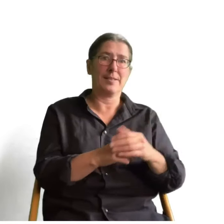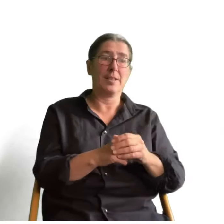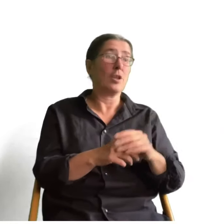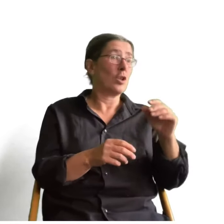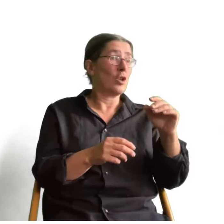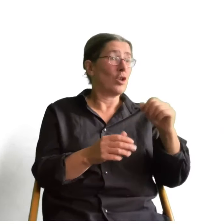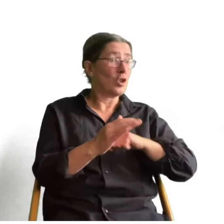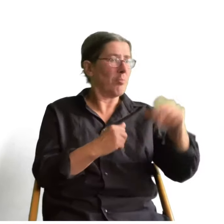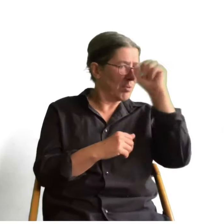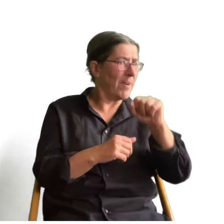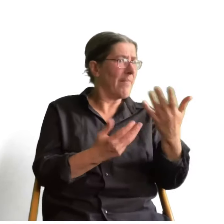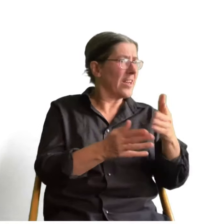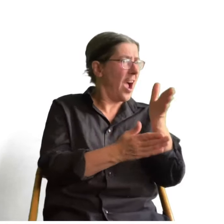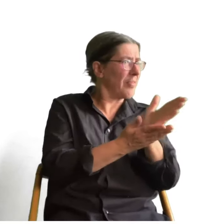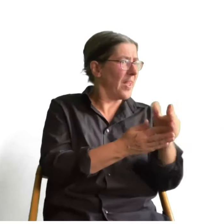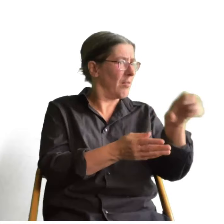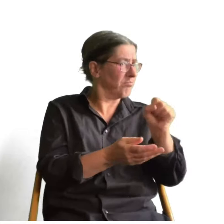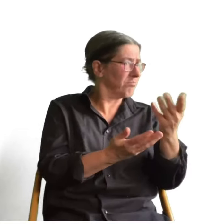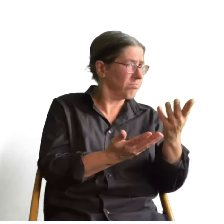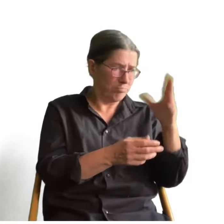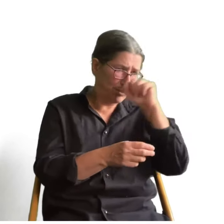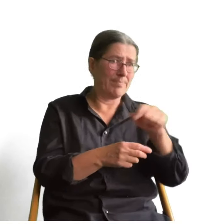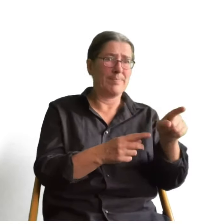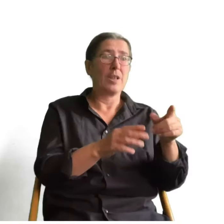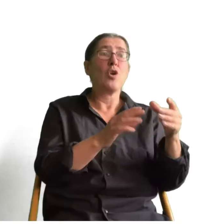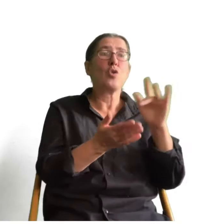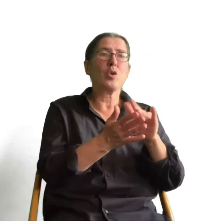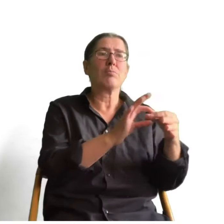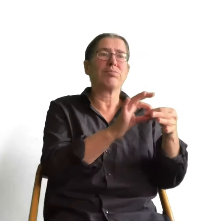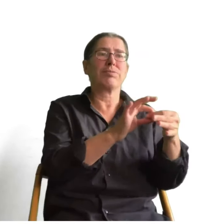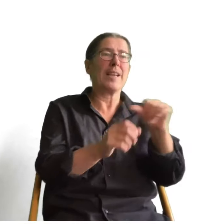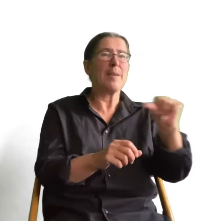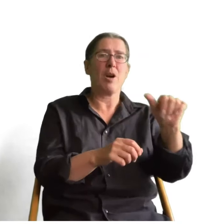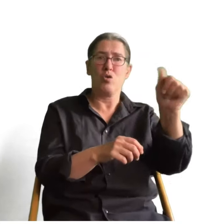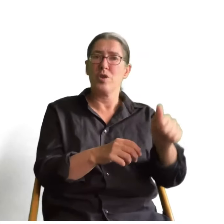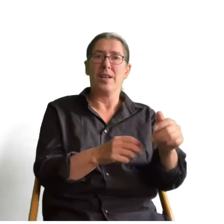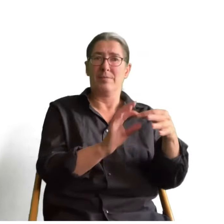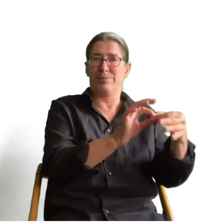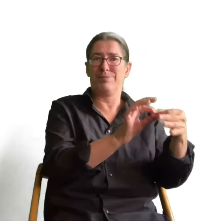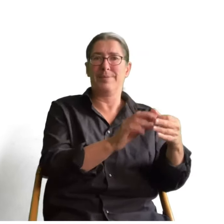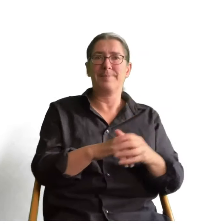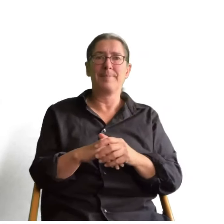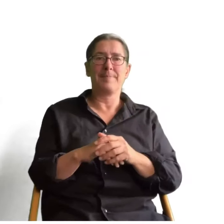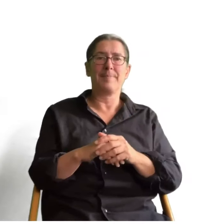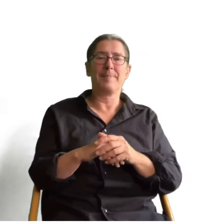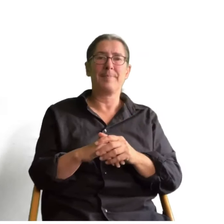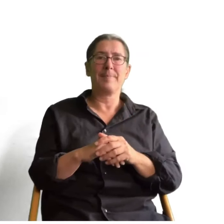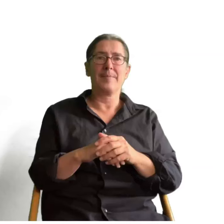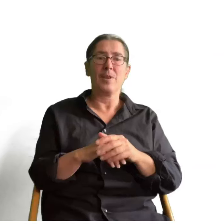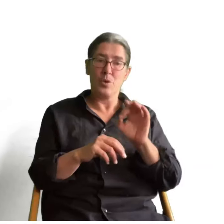nicht einfach sehr schnell kapiert, um welchen Anteil es geht, weil der Bezugswert immer 100 ist.